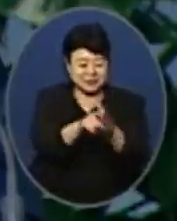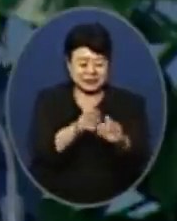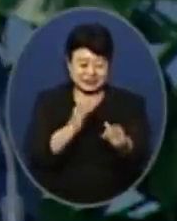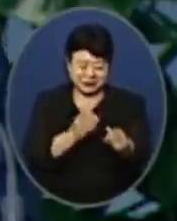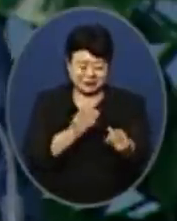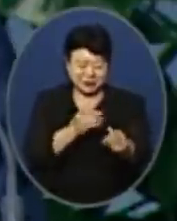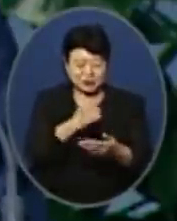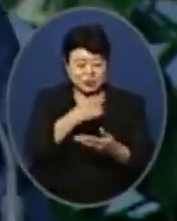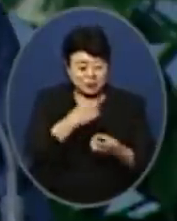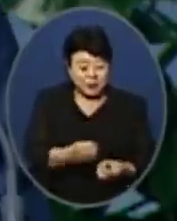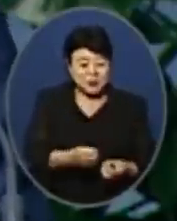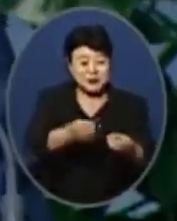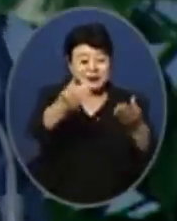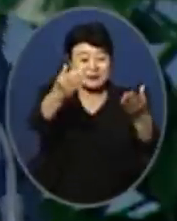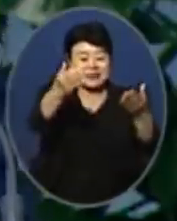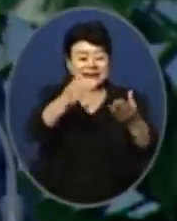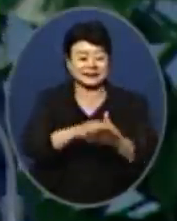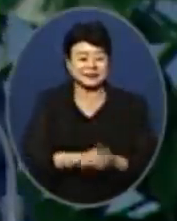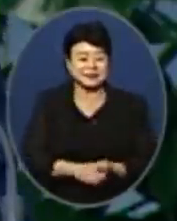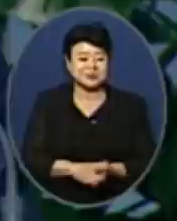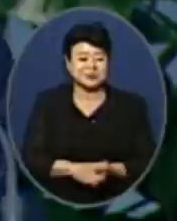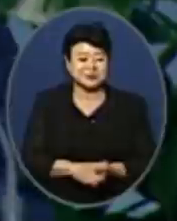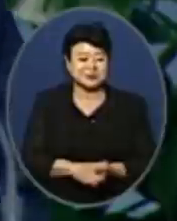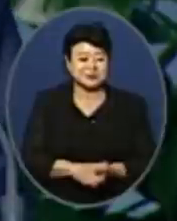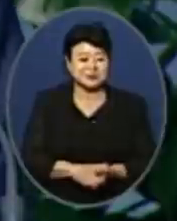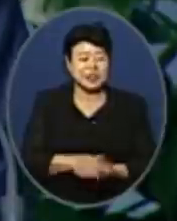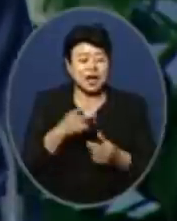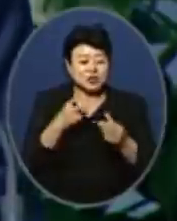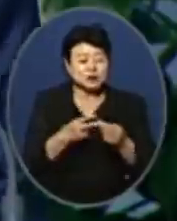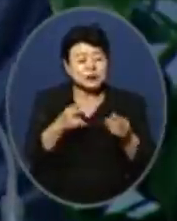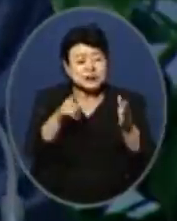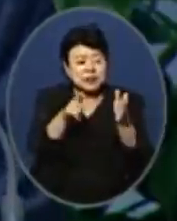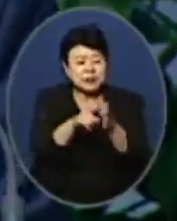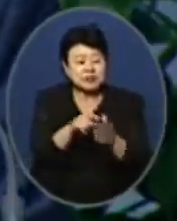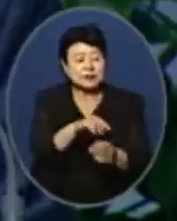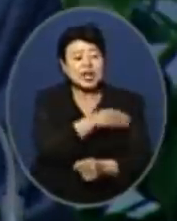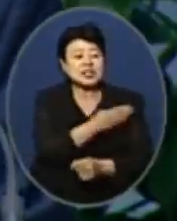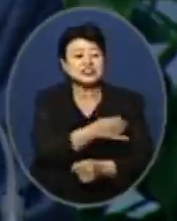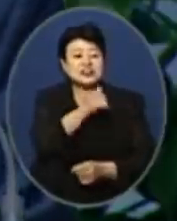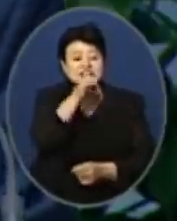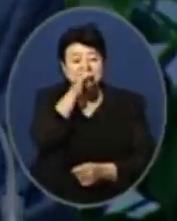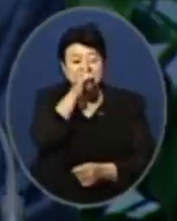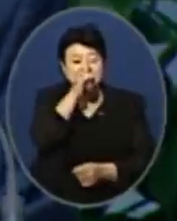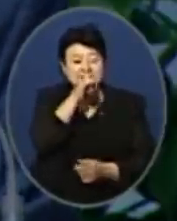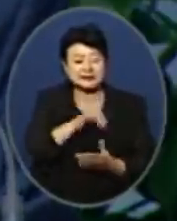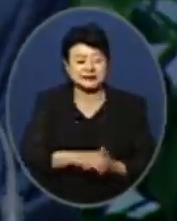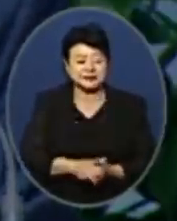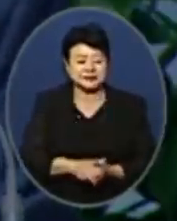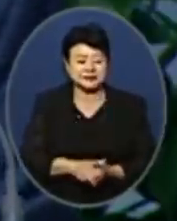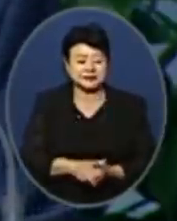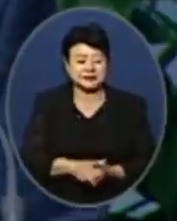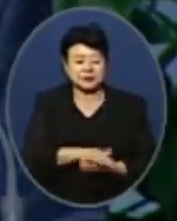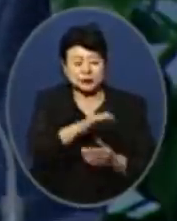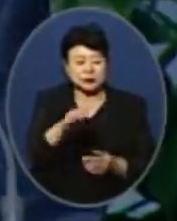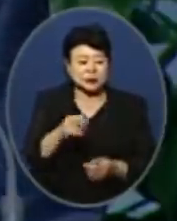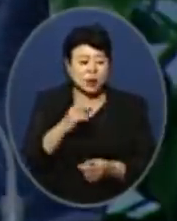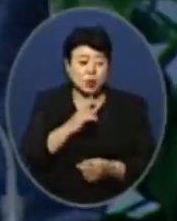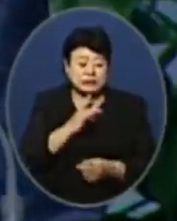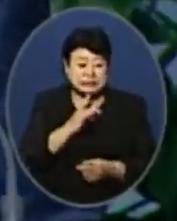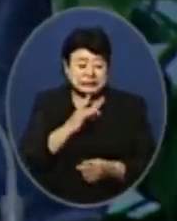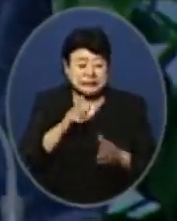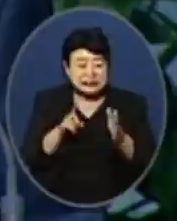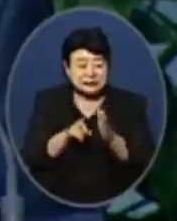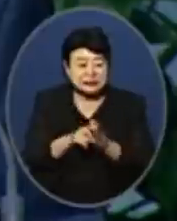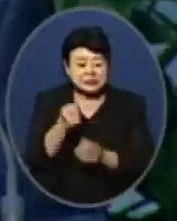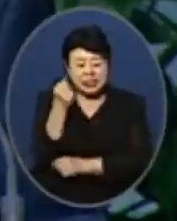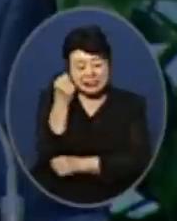믿으시기를 주님의 이름으로 축원합니다. 두 번째, 믿음에는 능력이 있습니다. 우리는 오직